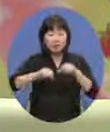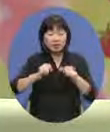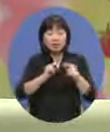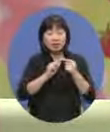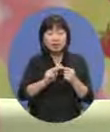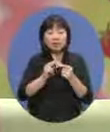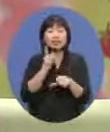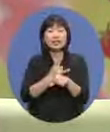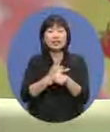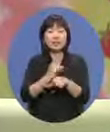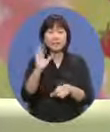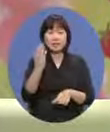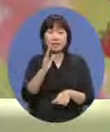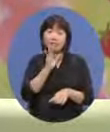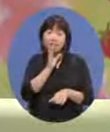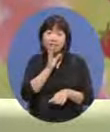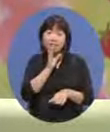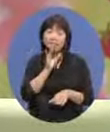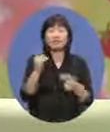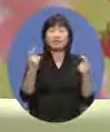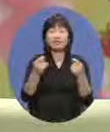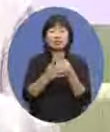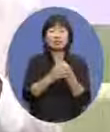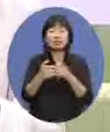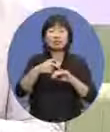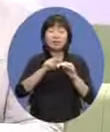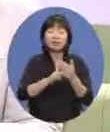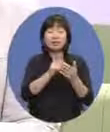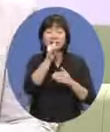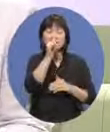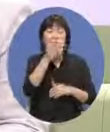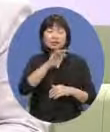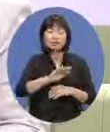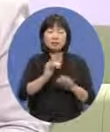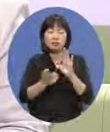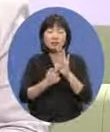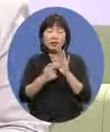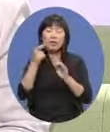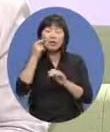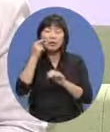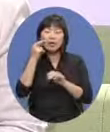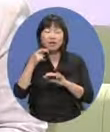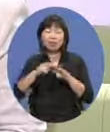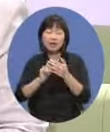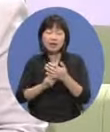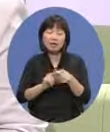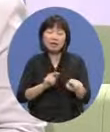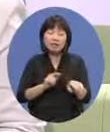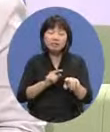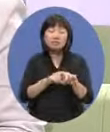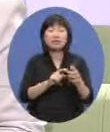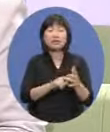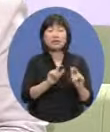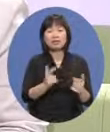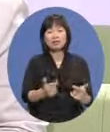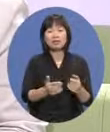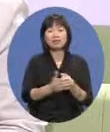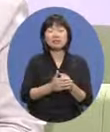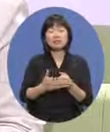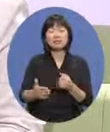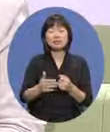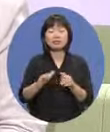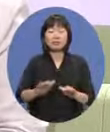같이 따라가야 되는 거잖아요, 선생님. 그렇죠. 그래서 마음은 있는데 표현하지 않은 마음은 마음이 아니라고 얘기했거든요. 그렇기